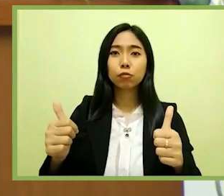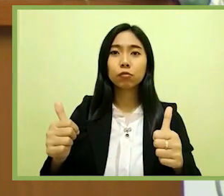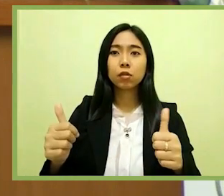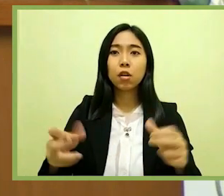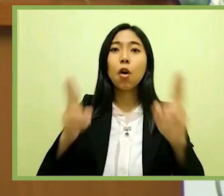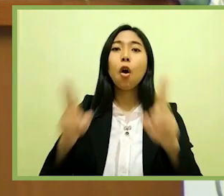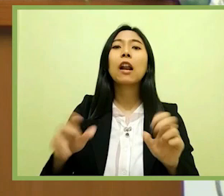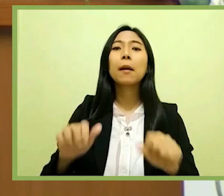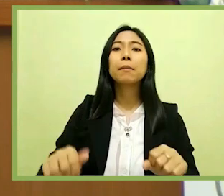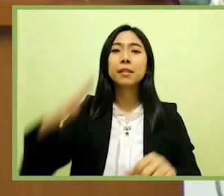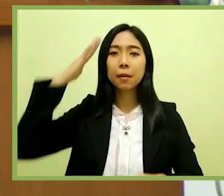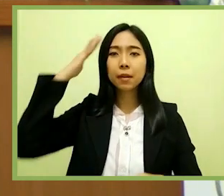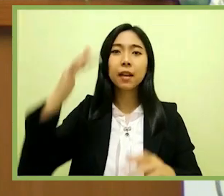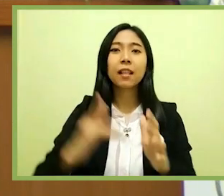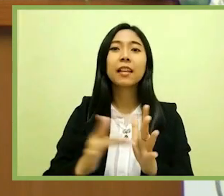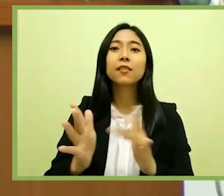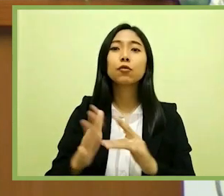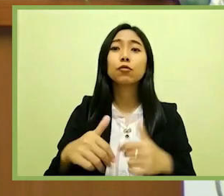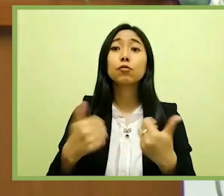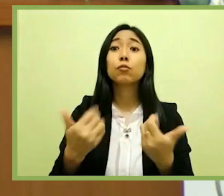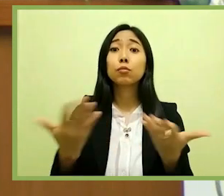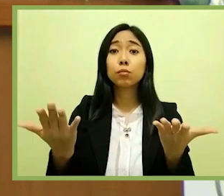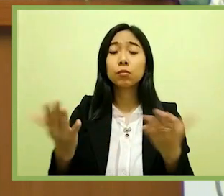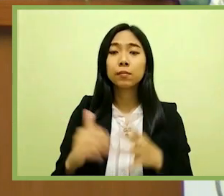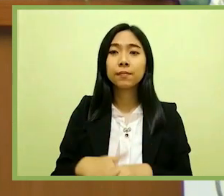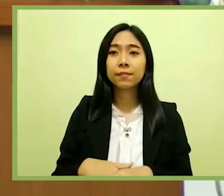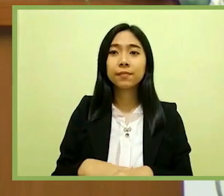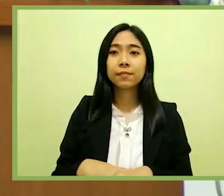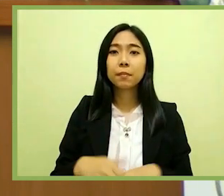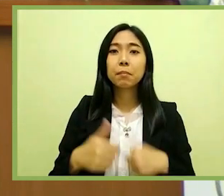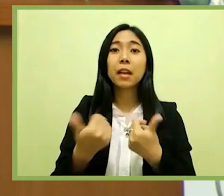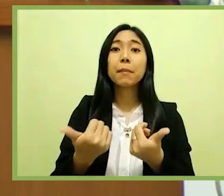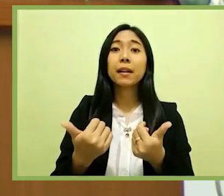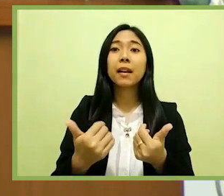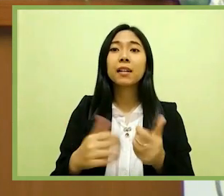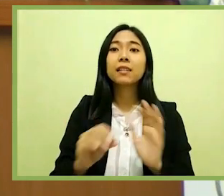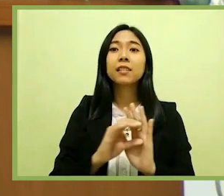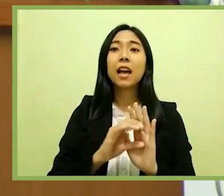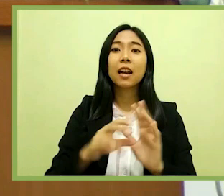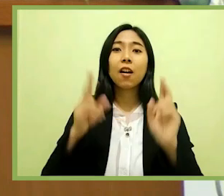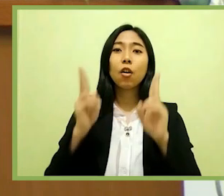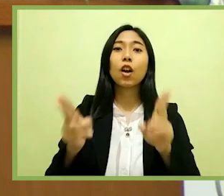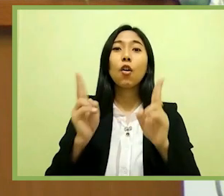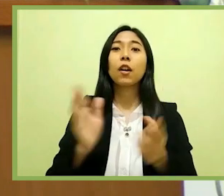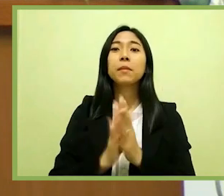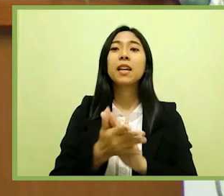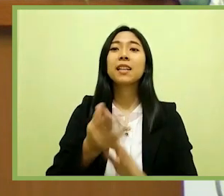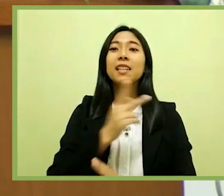orang bisa kenal Tuhan Yesus. Bahkan lebih spesifik lagi, gimana caranya supaya orang-orang jadi Kristen.